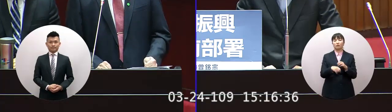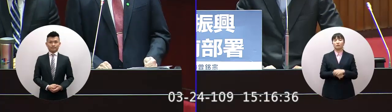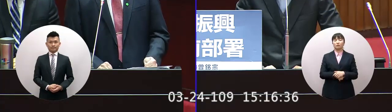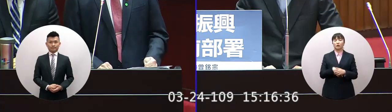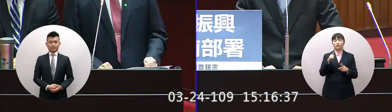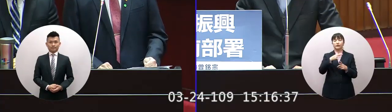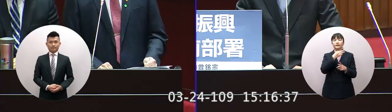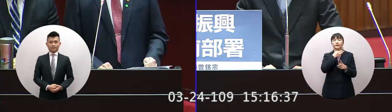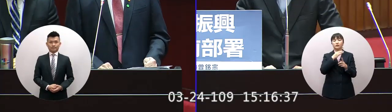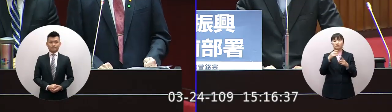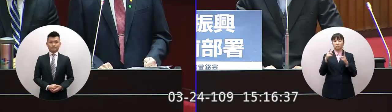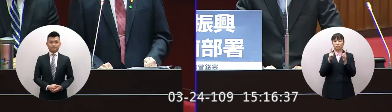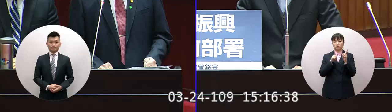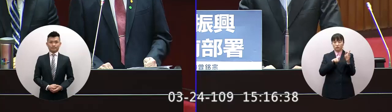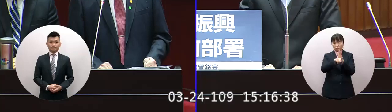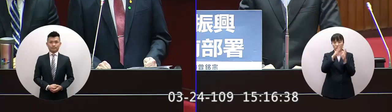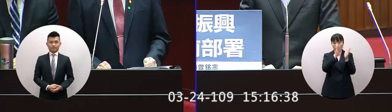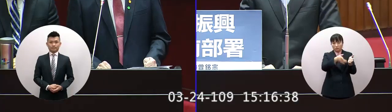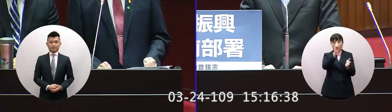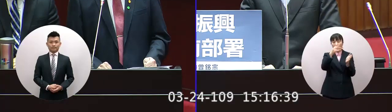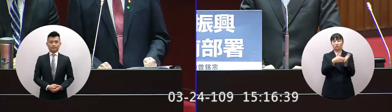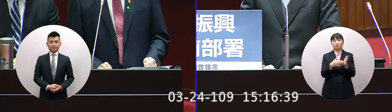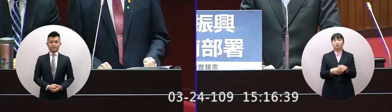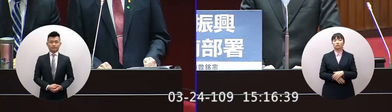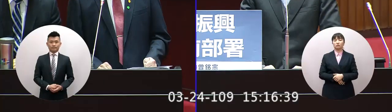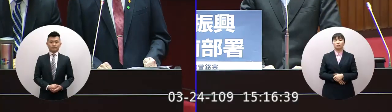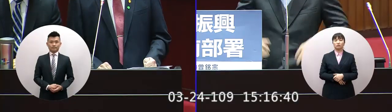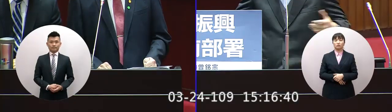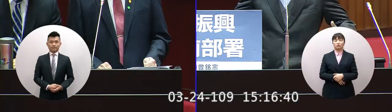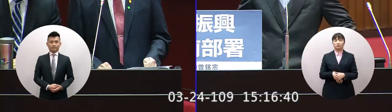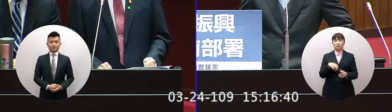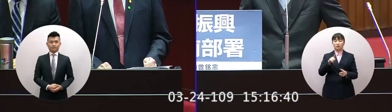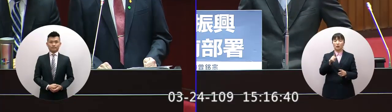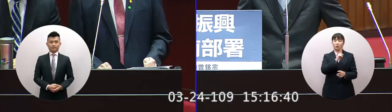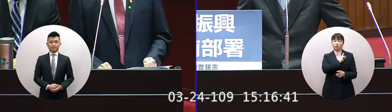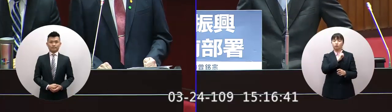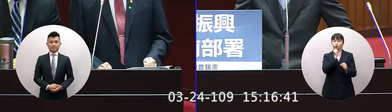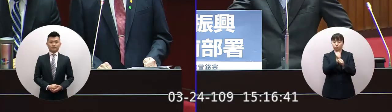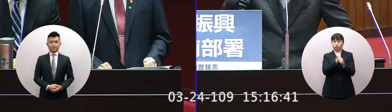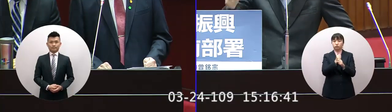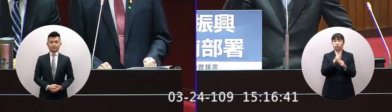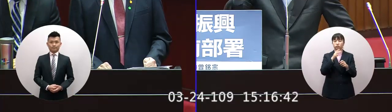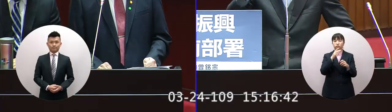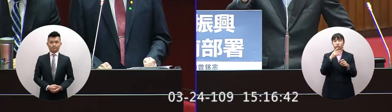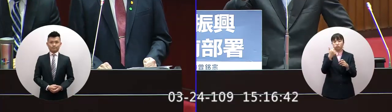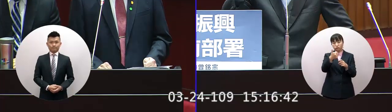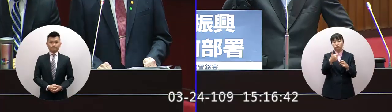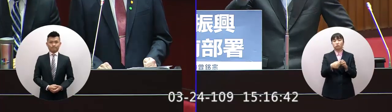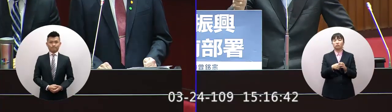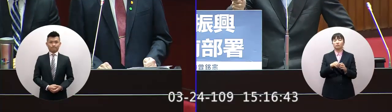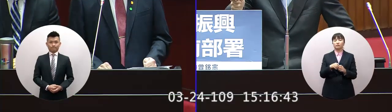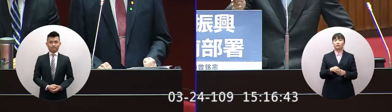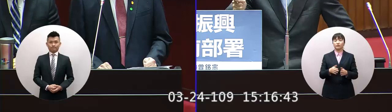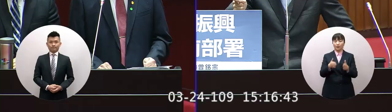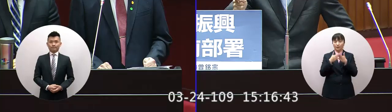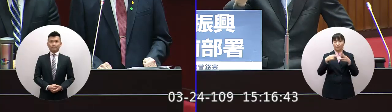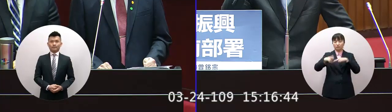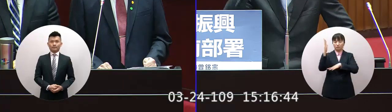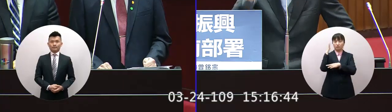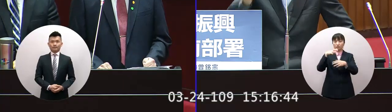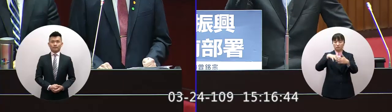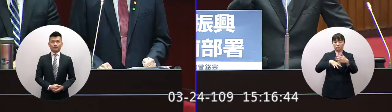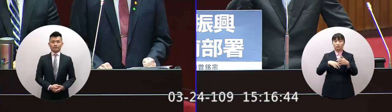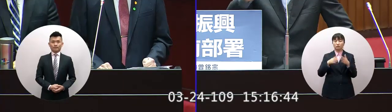协助纾困，而且我建议院长，你很有执行力，必须行政